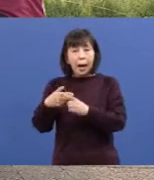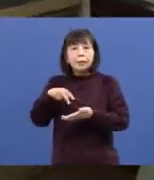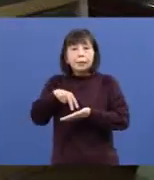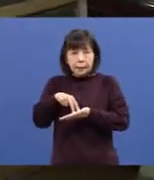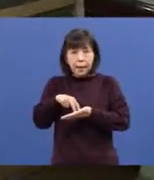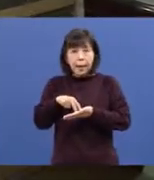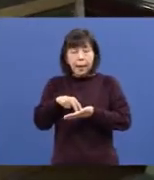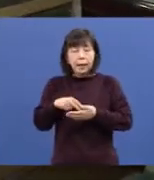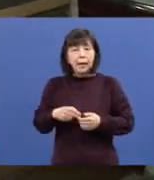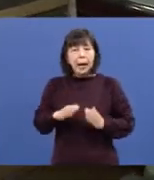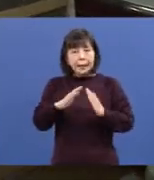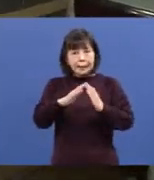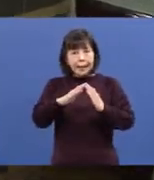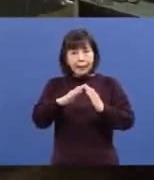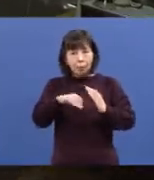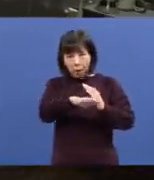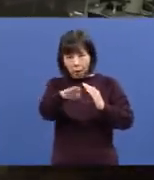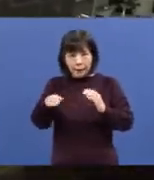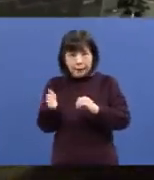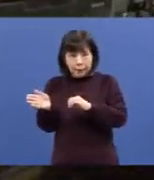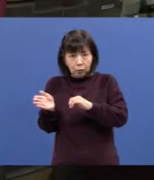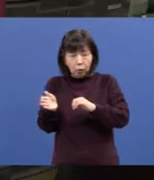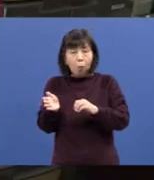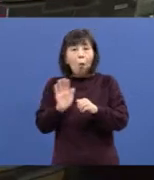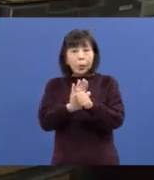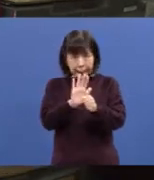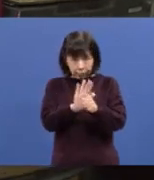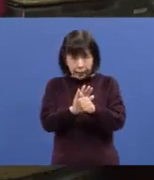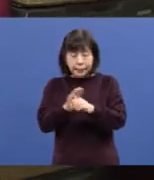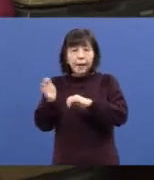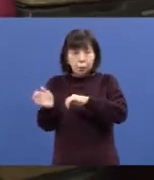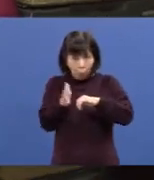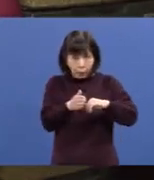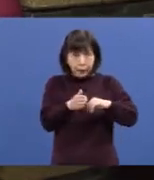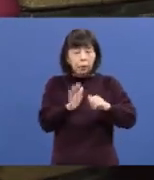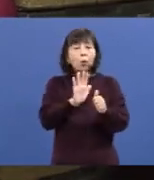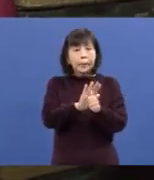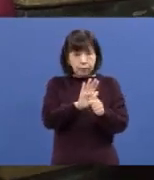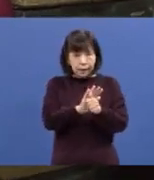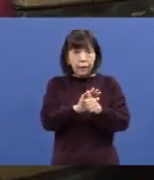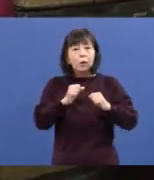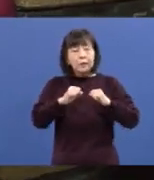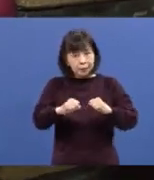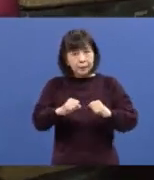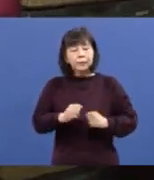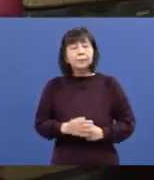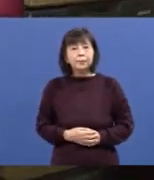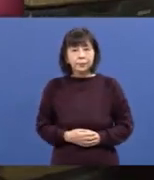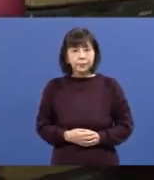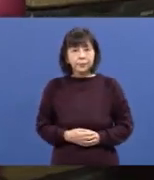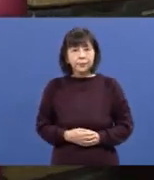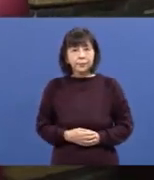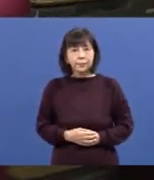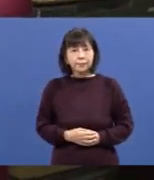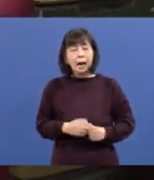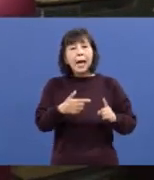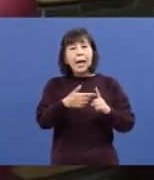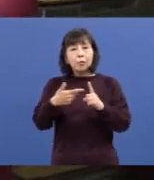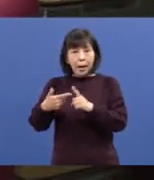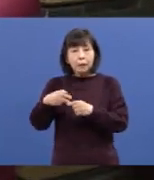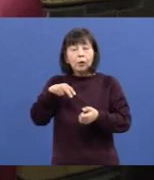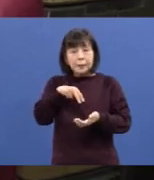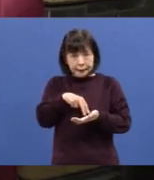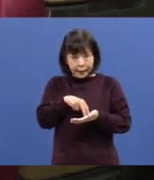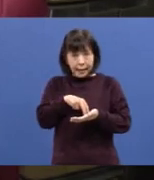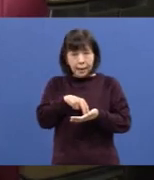して家事援助や調理などのサービスを提供しています。 ではヘルパーとしての仕